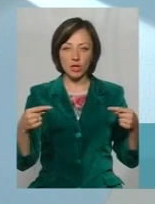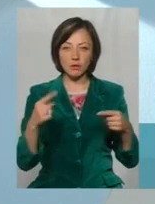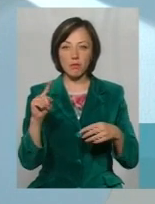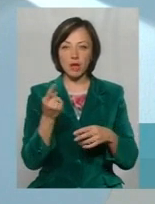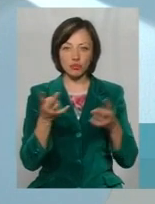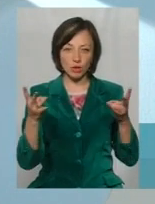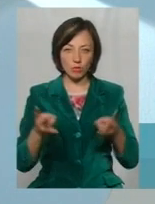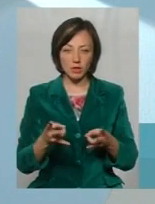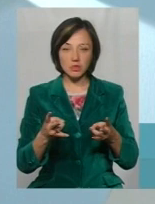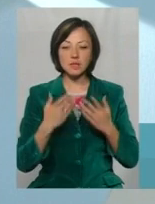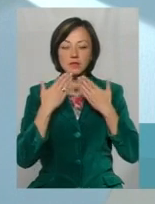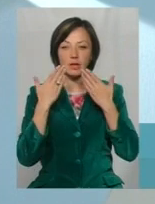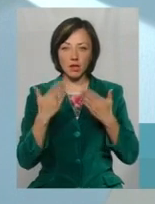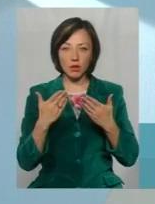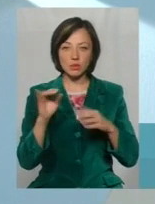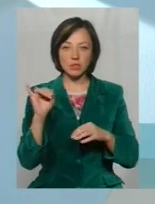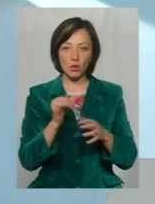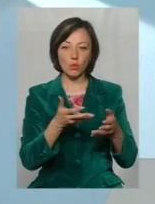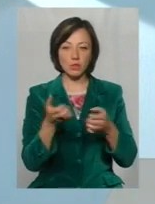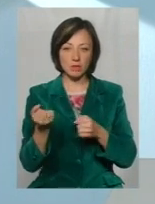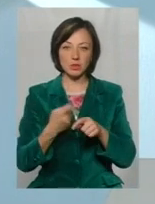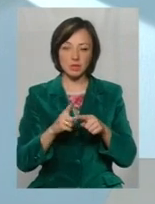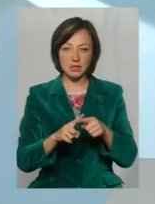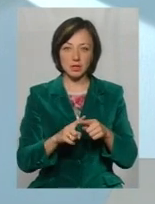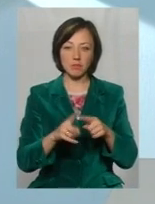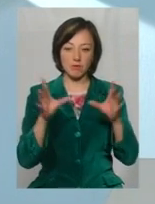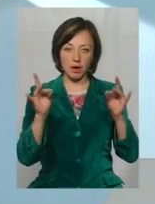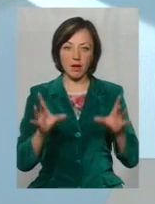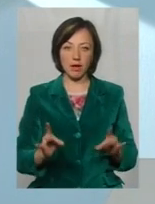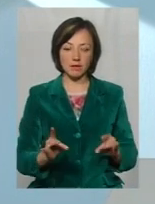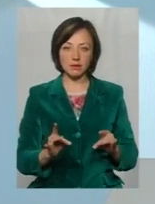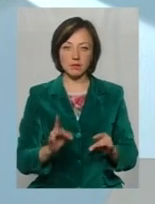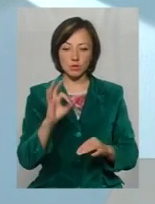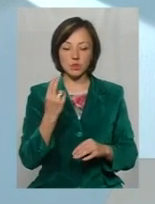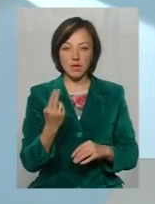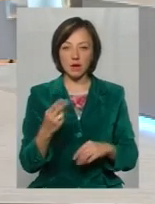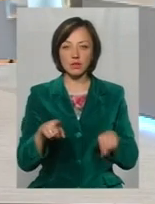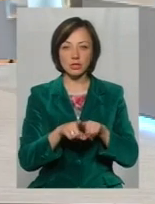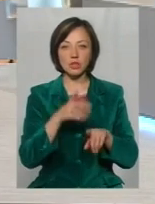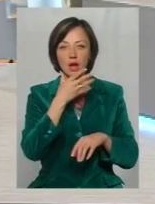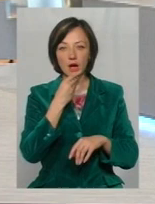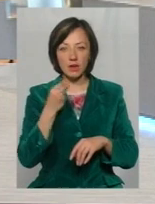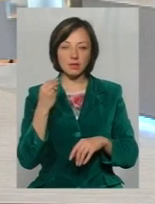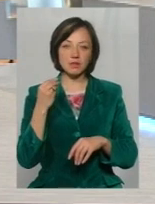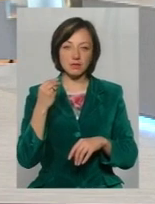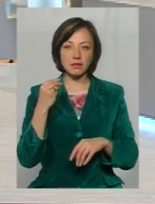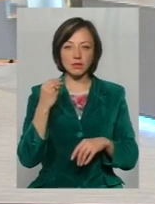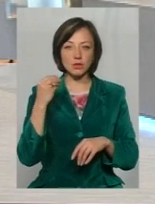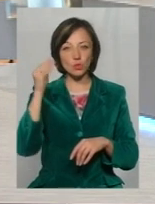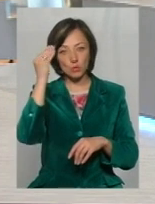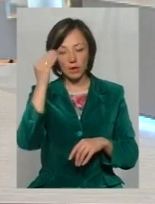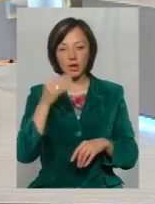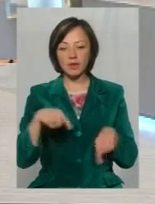першої необхідності, звертаються і отримують такий соціальний пакет. Теж дуже гарні відгуки. Такий проект